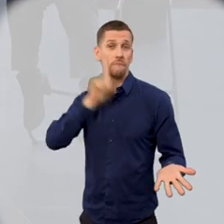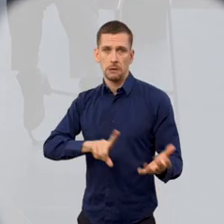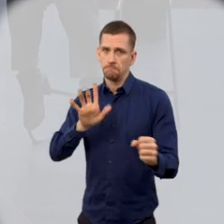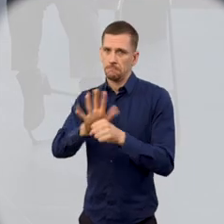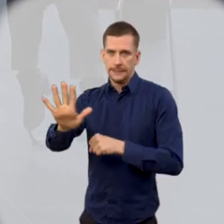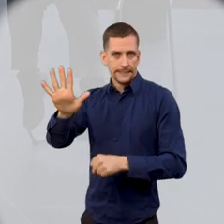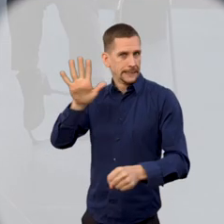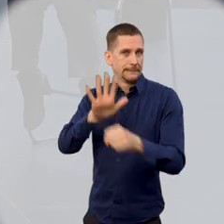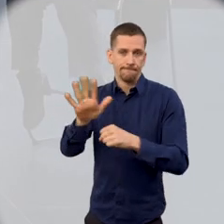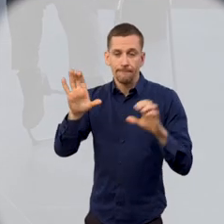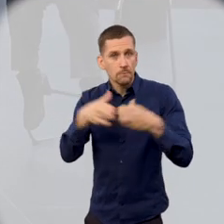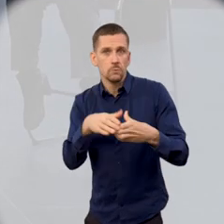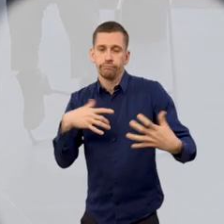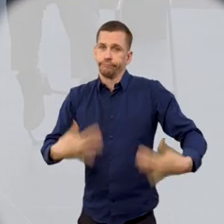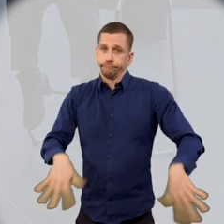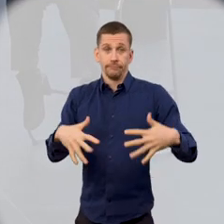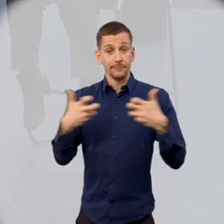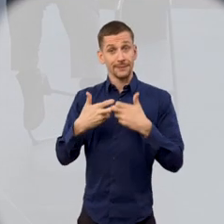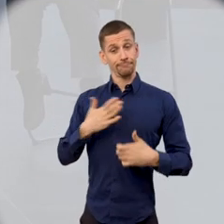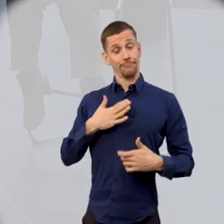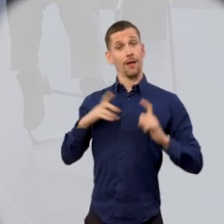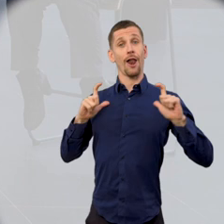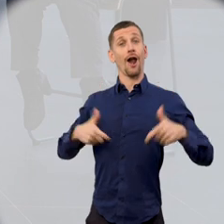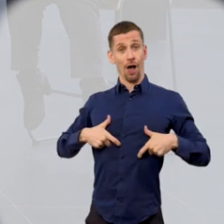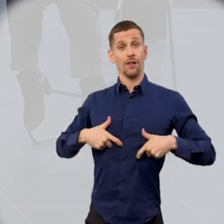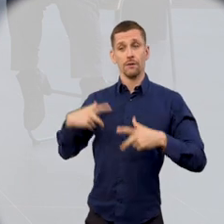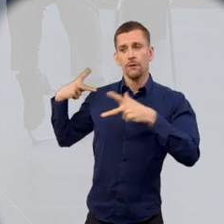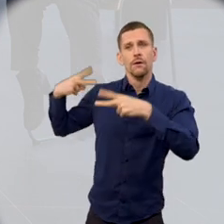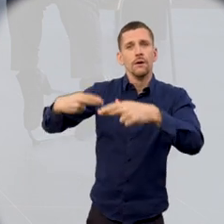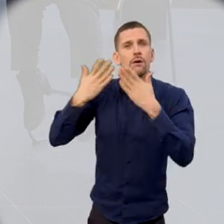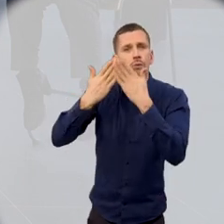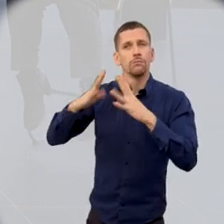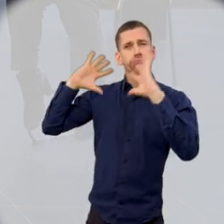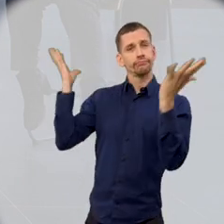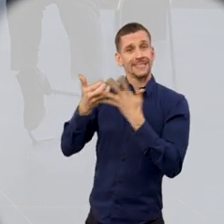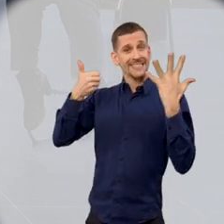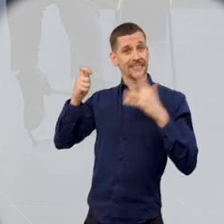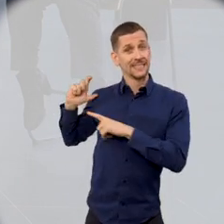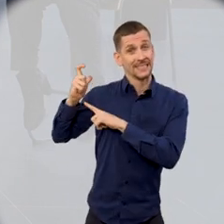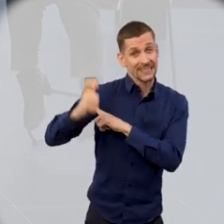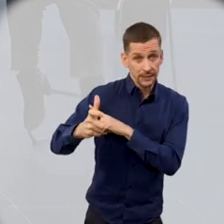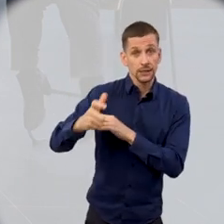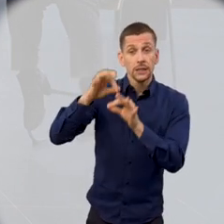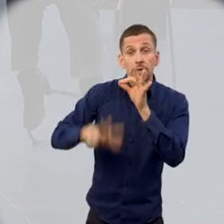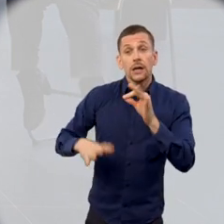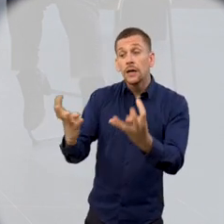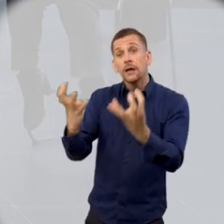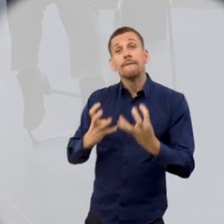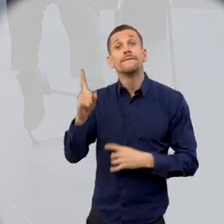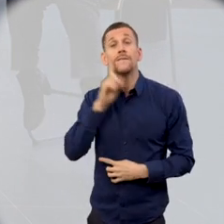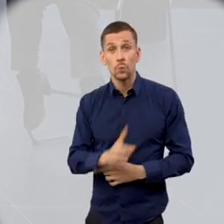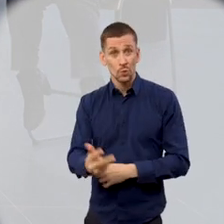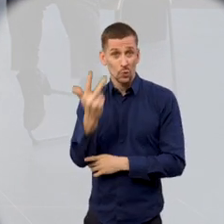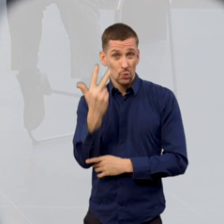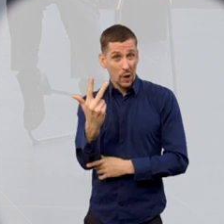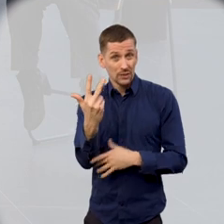exemple, sur les 6 promotions que nous avons chez Eden School, nous avons eu uniquement 3 filles. Elles sont vraiment